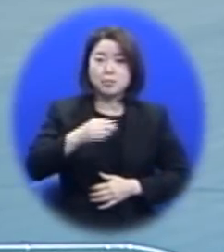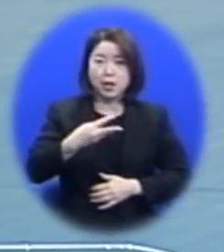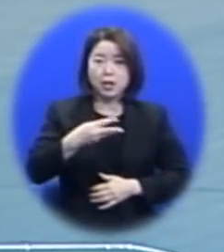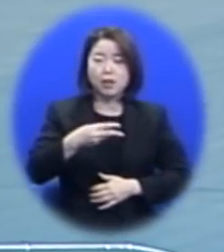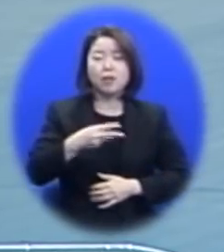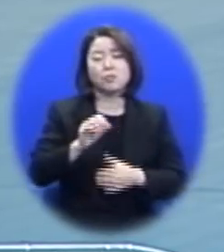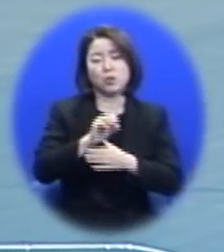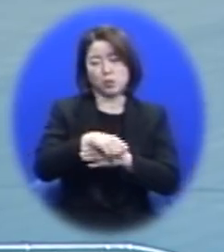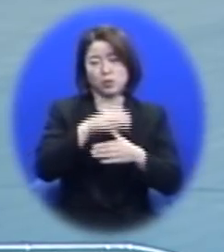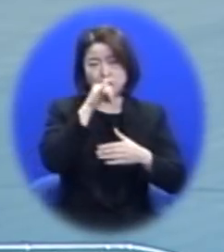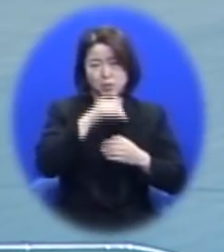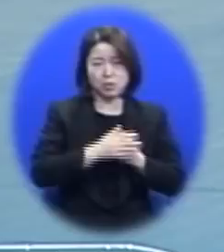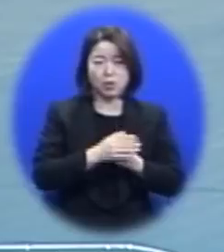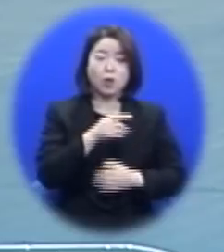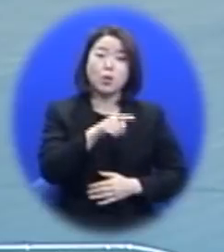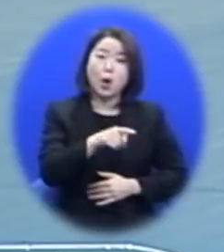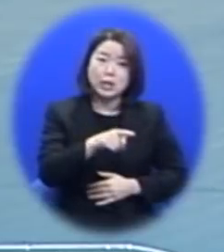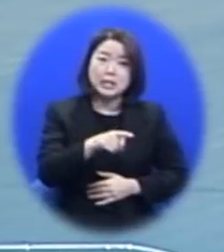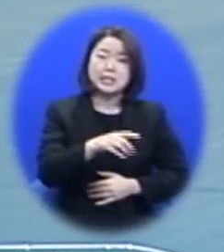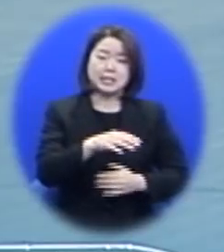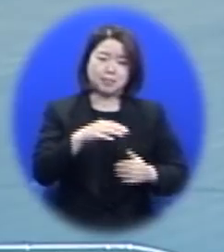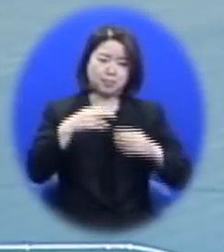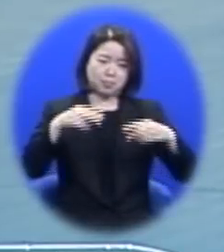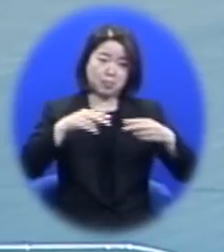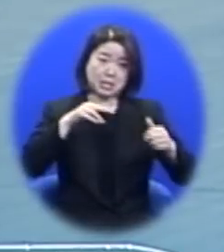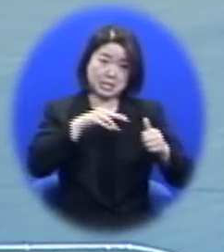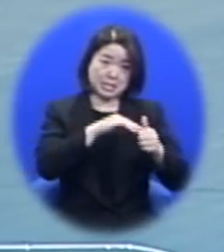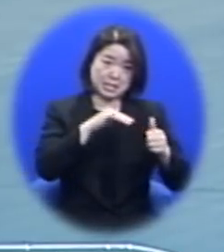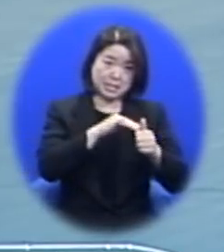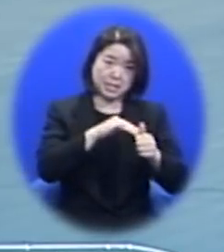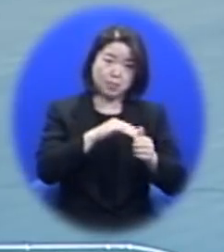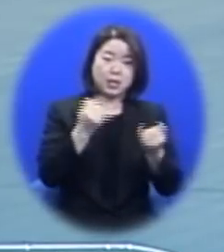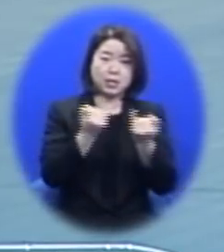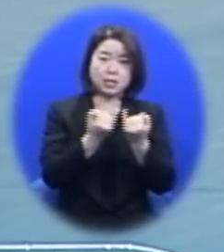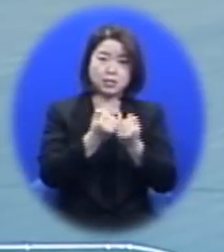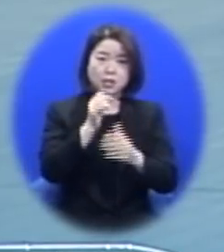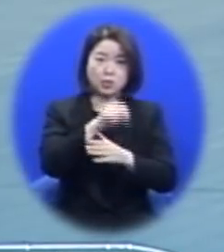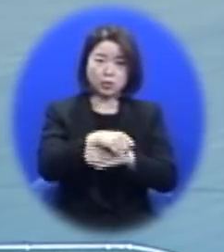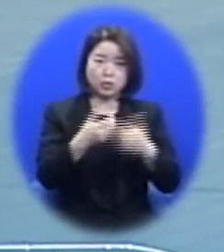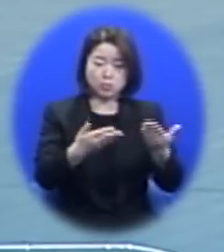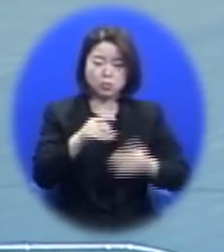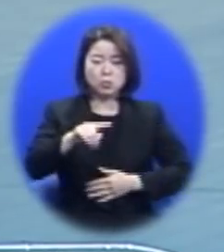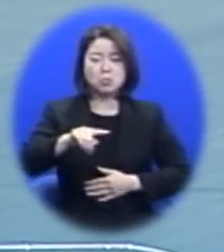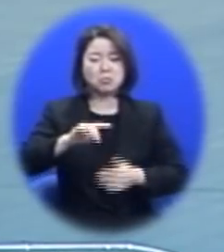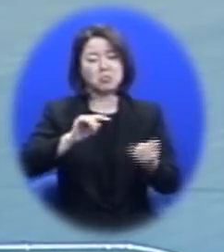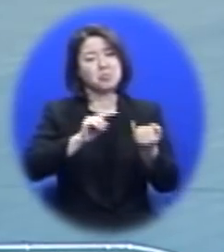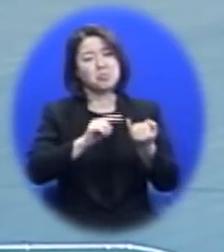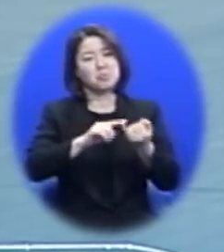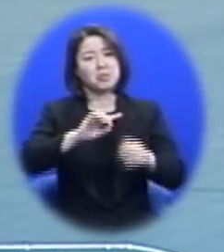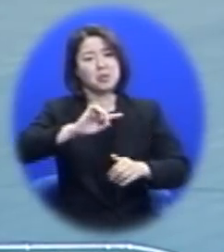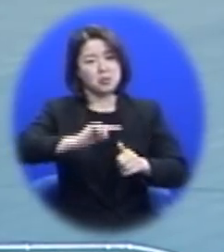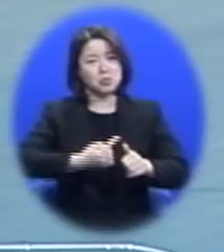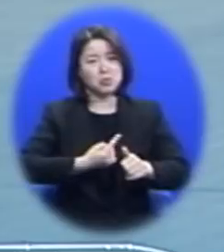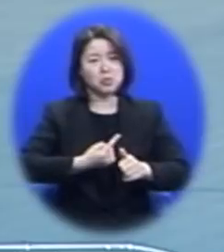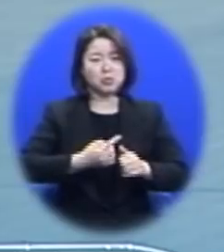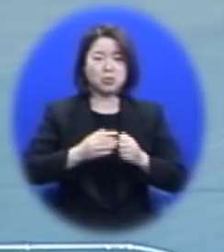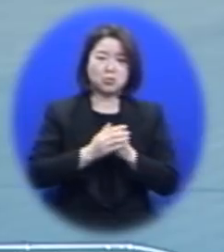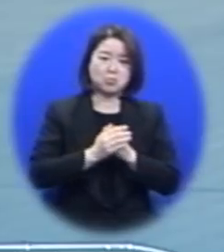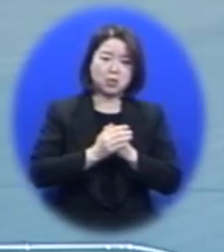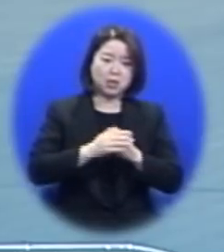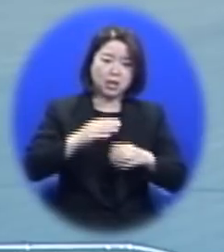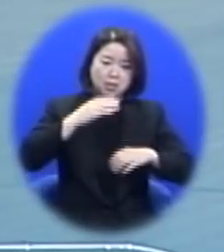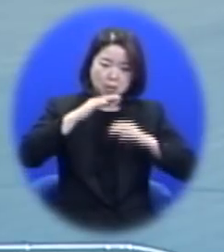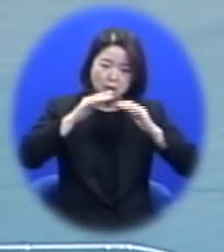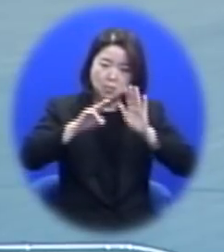너는 이세벨이라는 여자를 용납하고 있다. 그는 스스로 예언자로 자처하면서 내 종들을